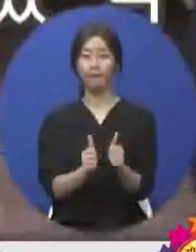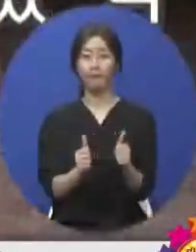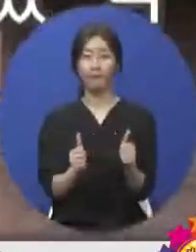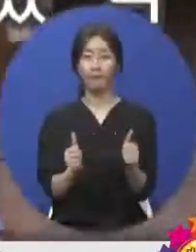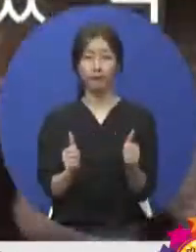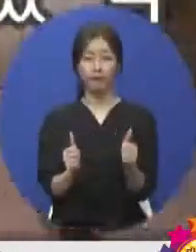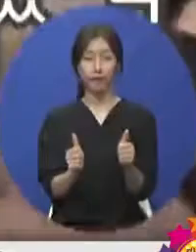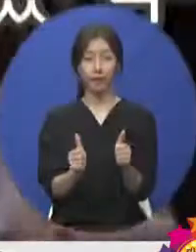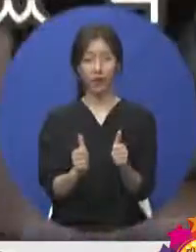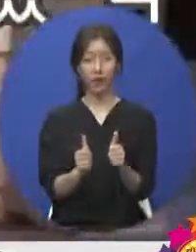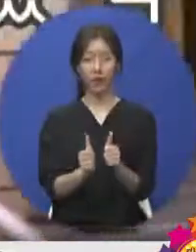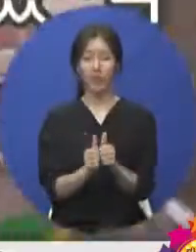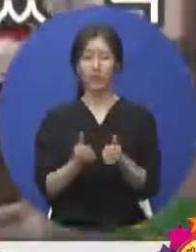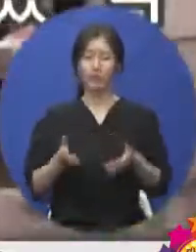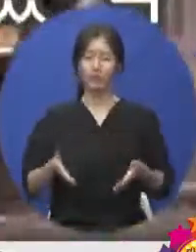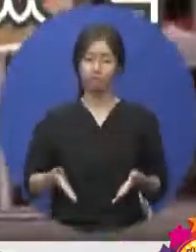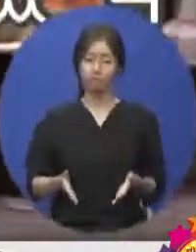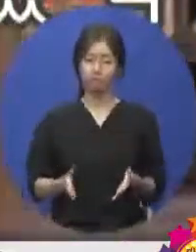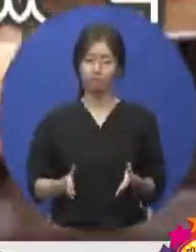사랑하이